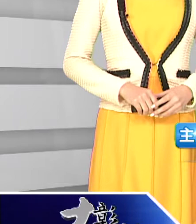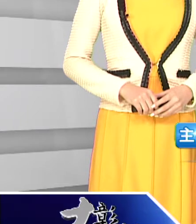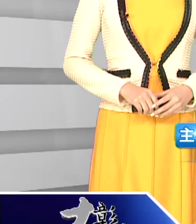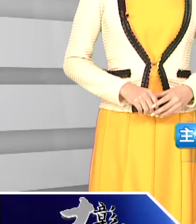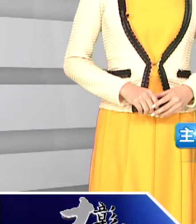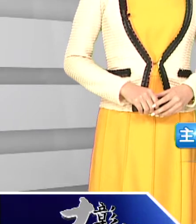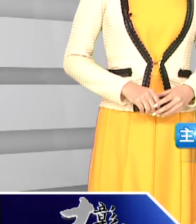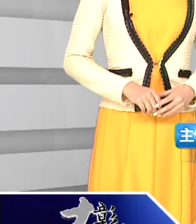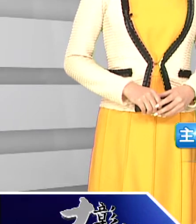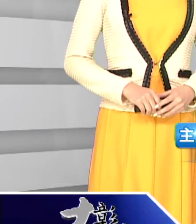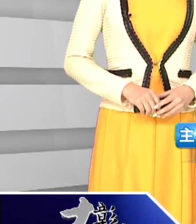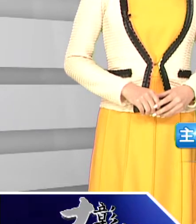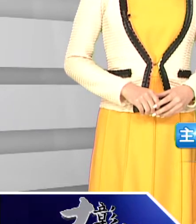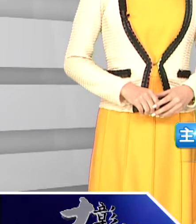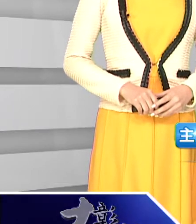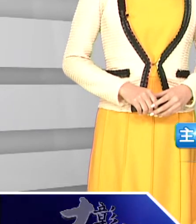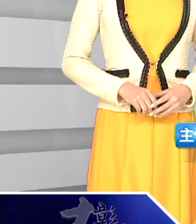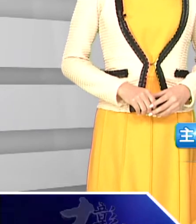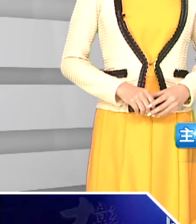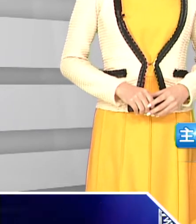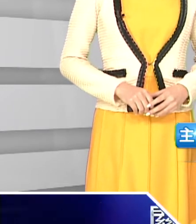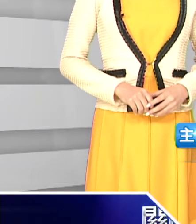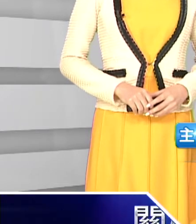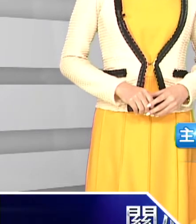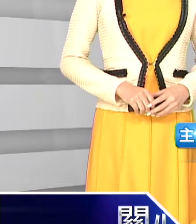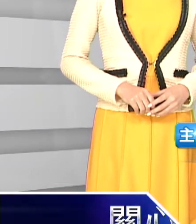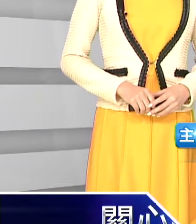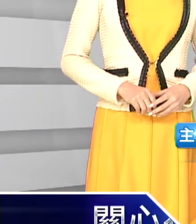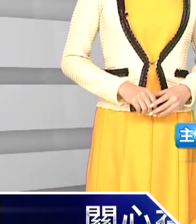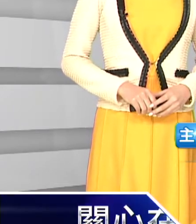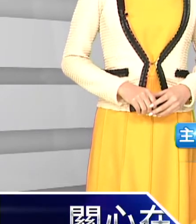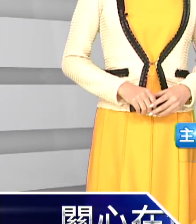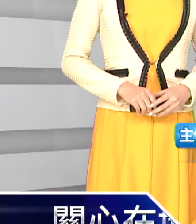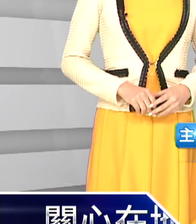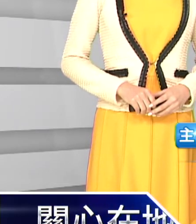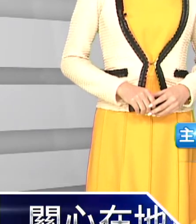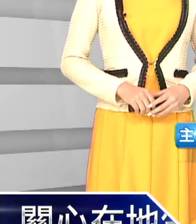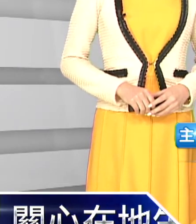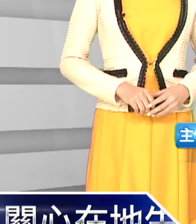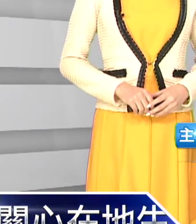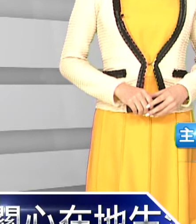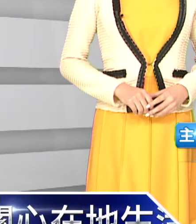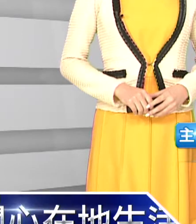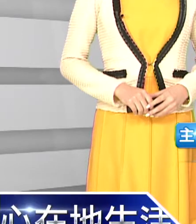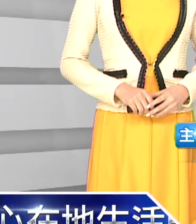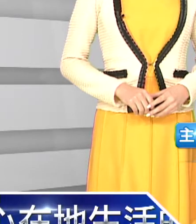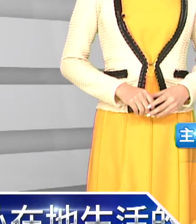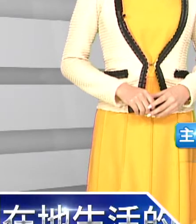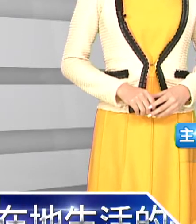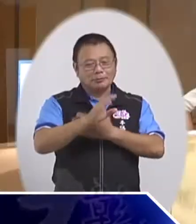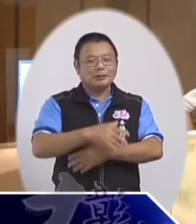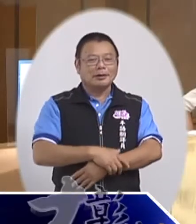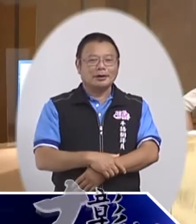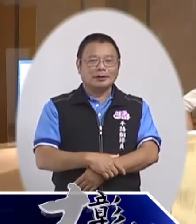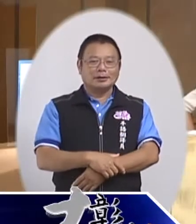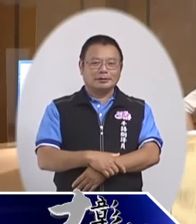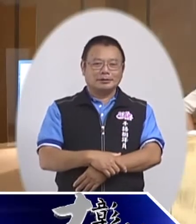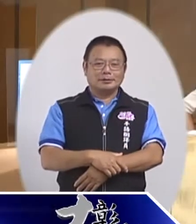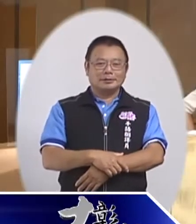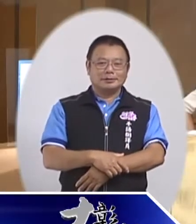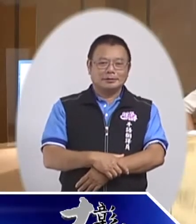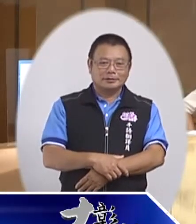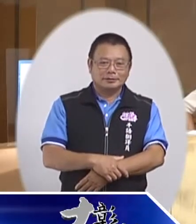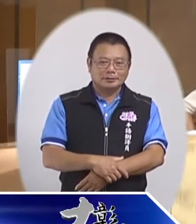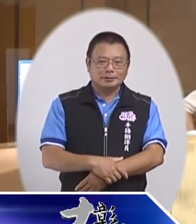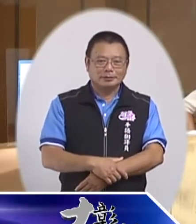到63%，已经超过中央规划的60%。但即马就来看疫情记者会现场。中